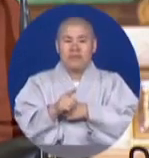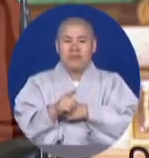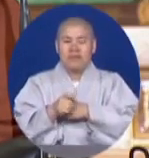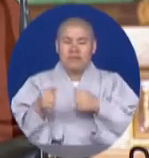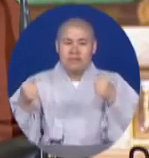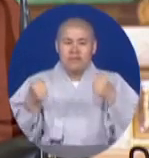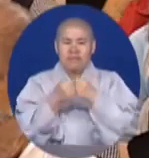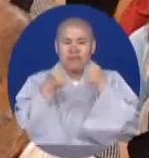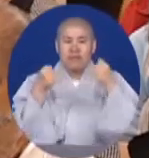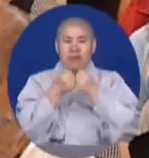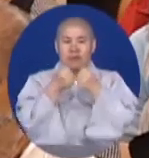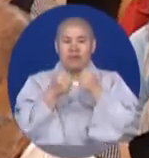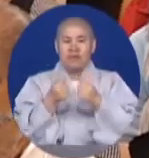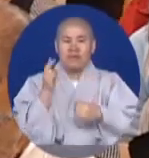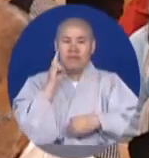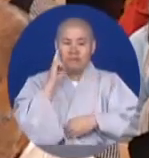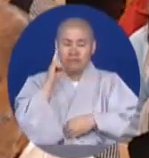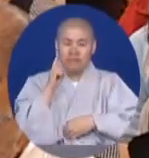핍박이 심해요.